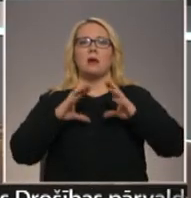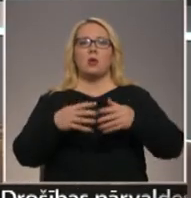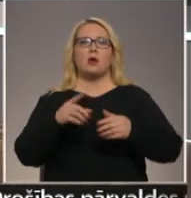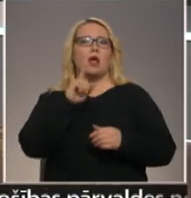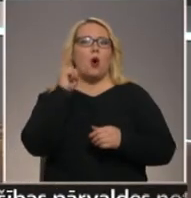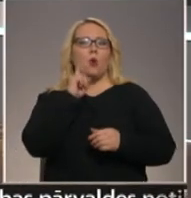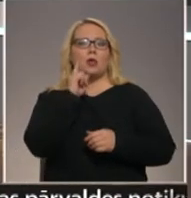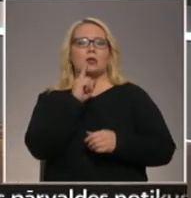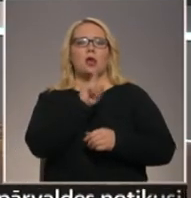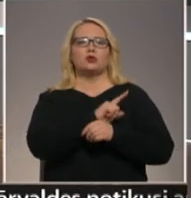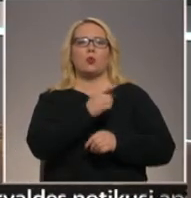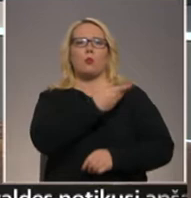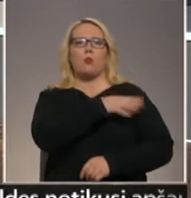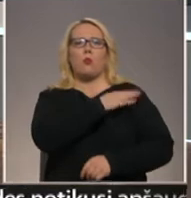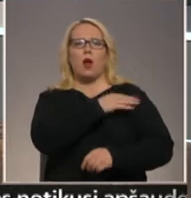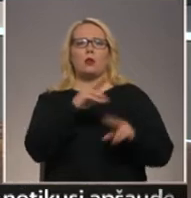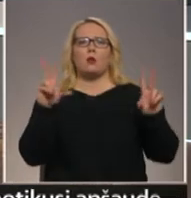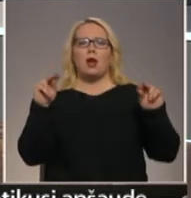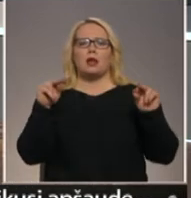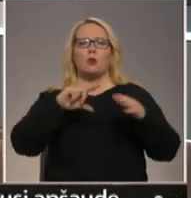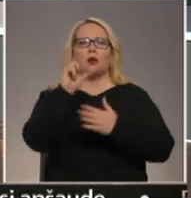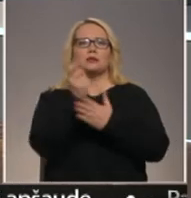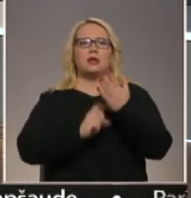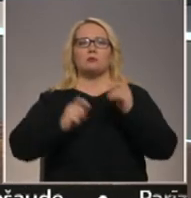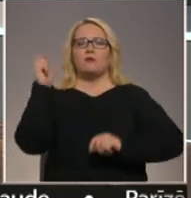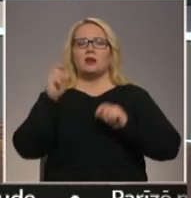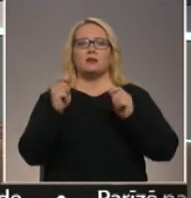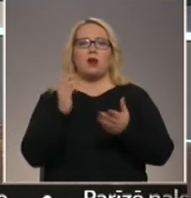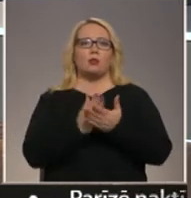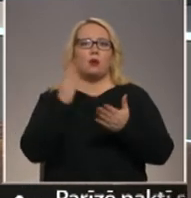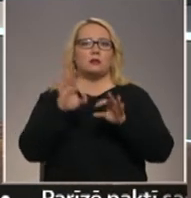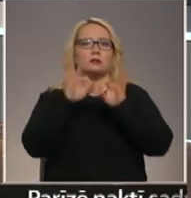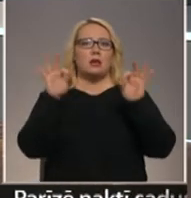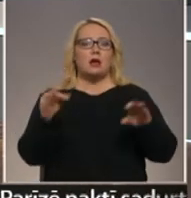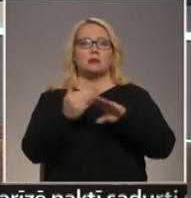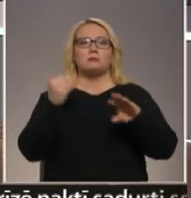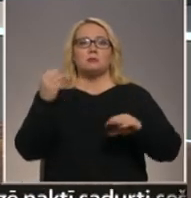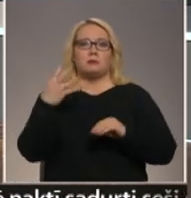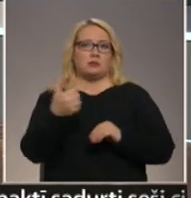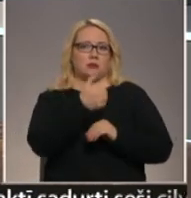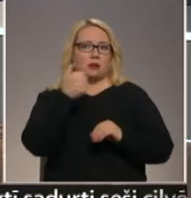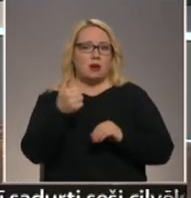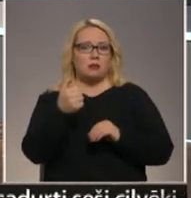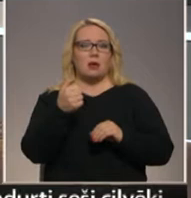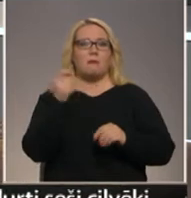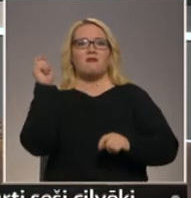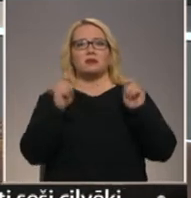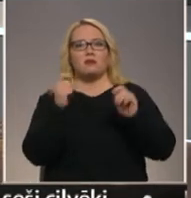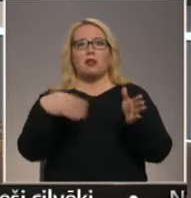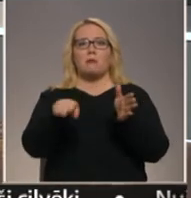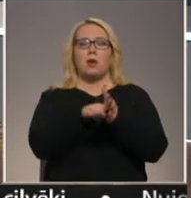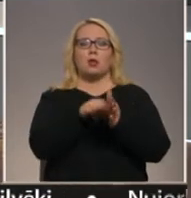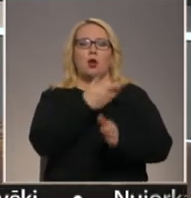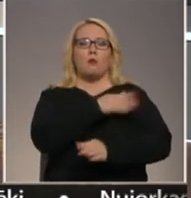Starptautiskā jaunatnes poļu garīgo dziesmu festivāla norise aizsākās pirms gandrīz 15 gadiem. Pārsvarā festivālā piedalās poļu